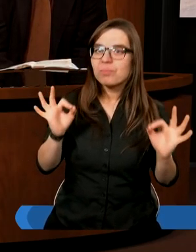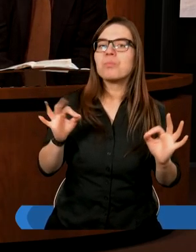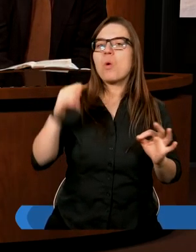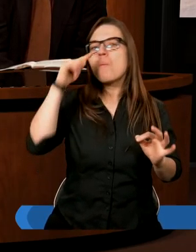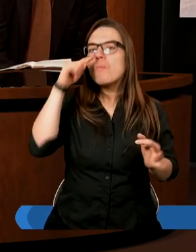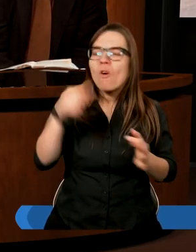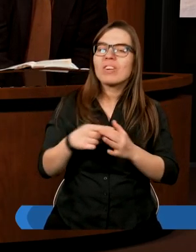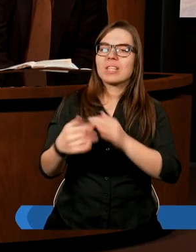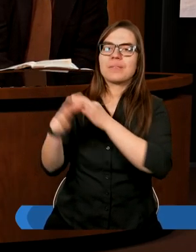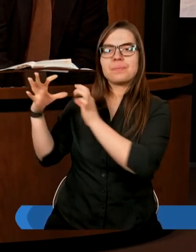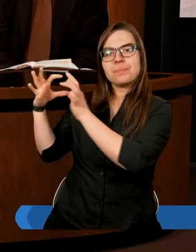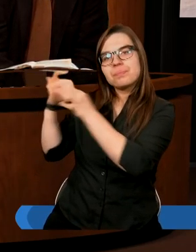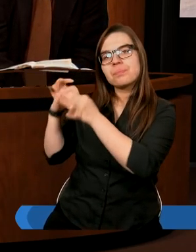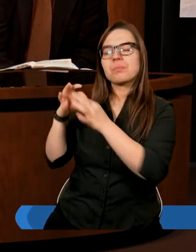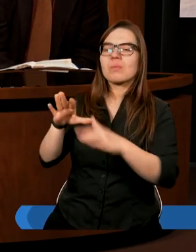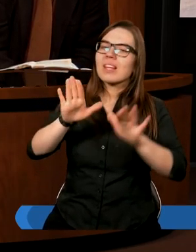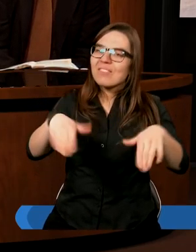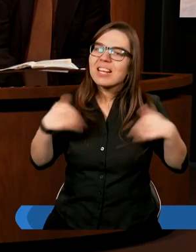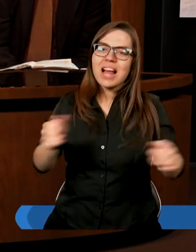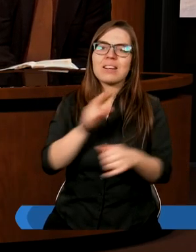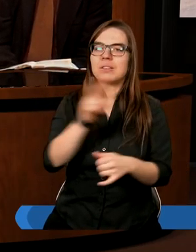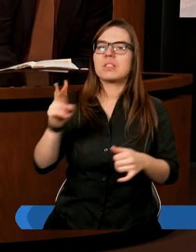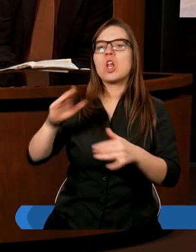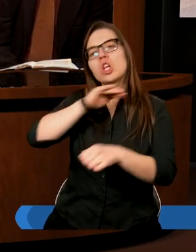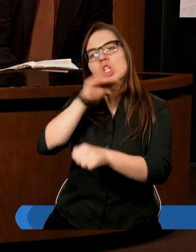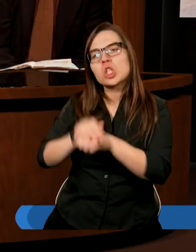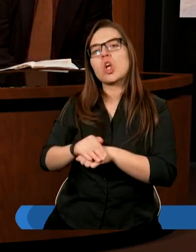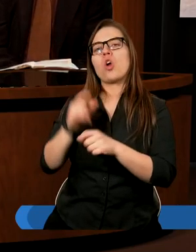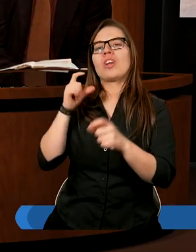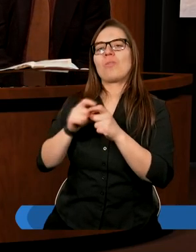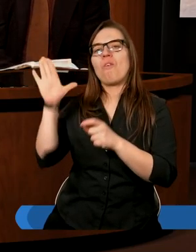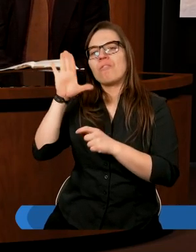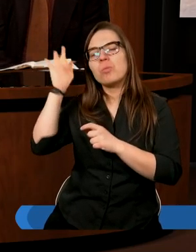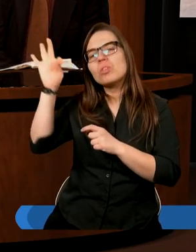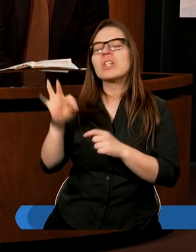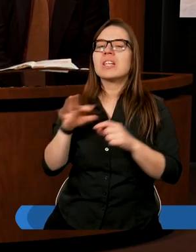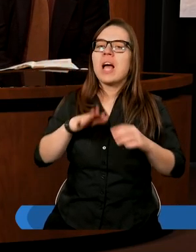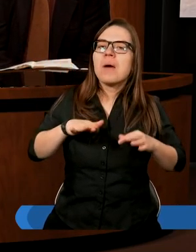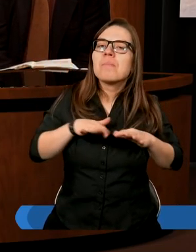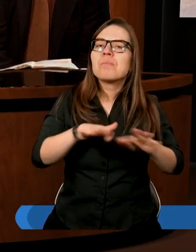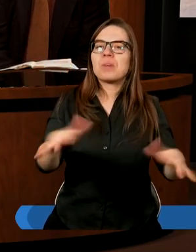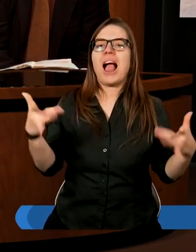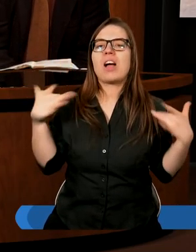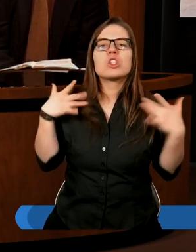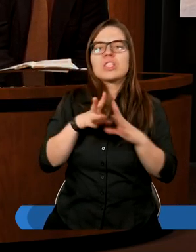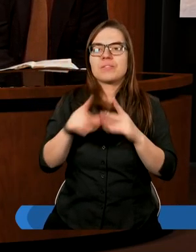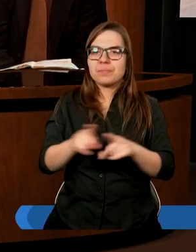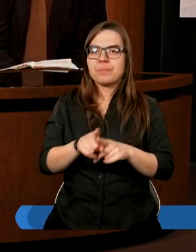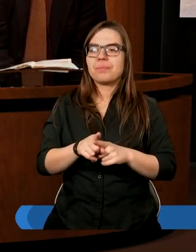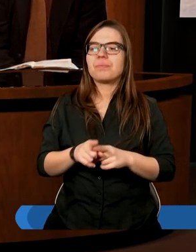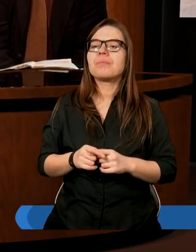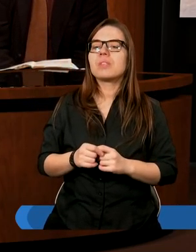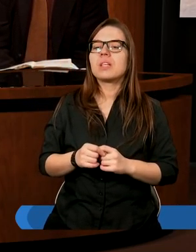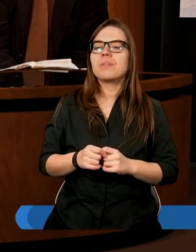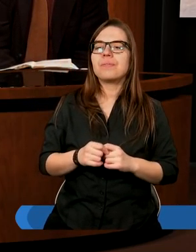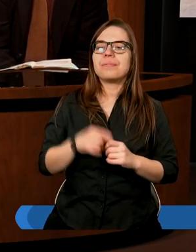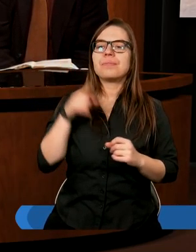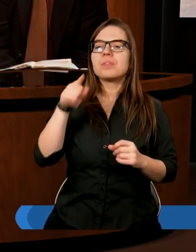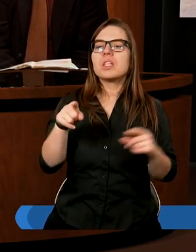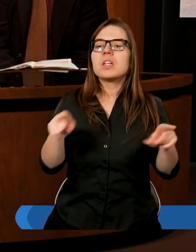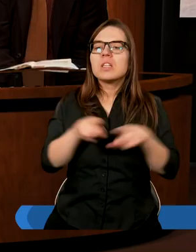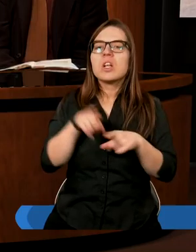postępować pod każdym względem zgodnie ze Słowem Bożym i radami Boga. Proszę, Igor. Jezus powiedział,